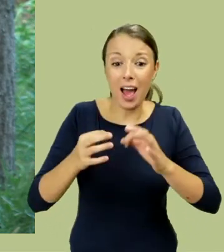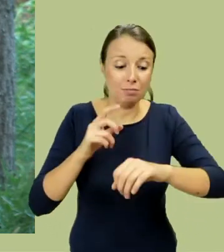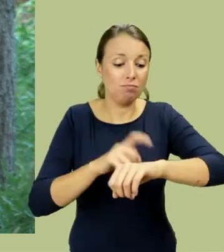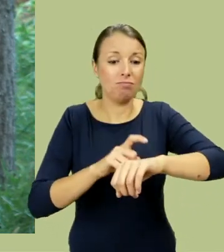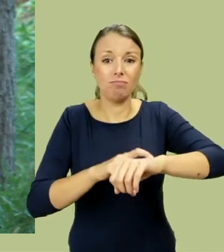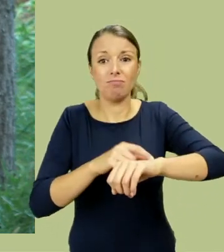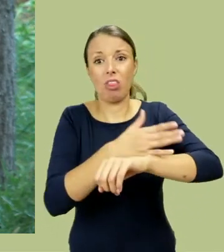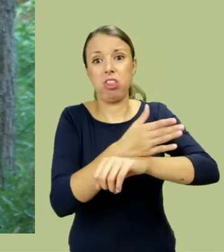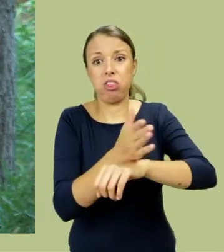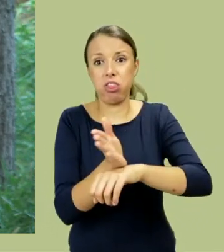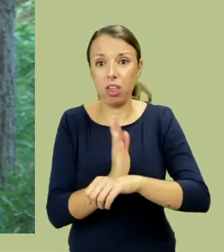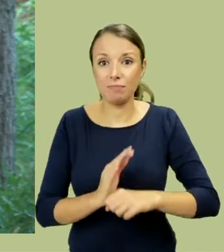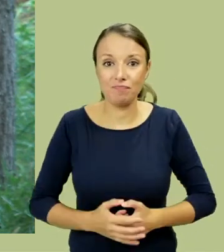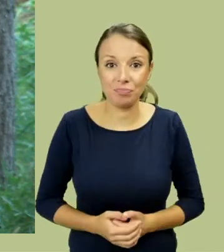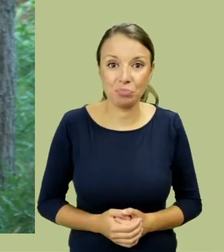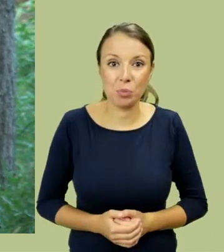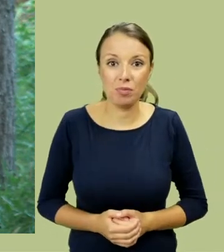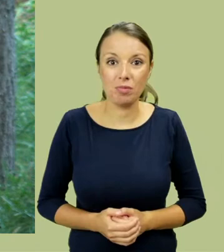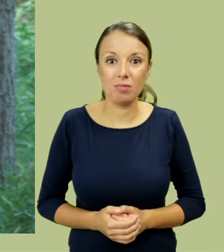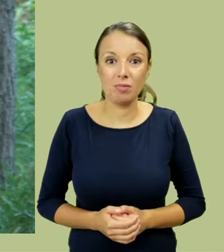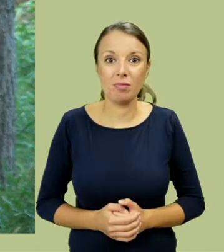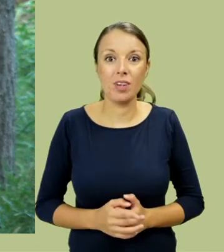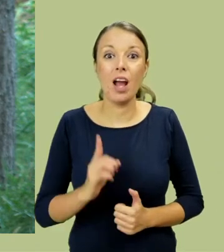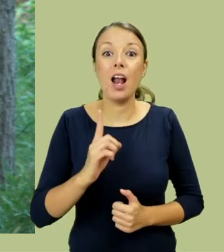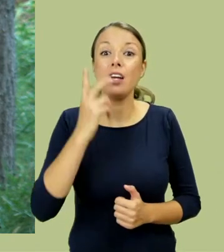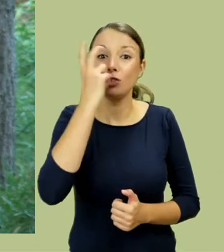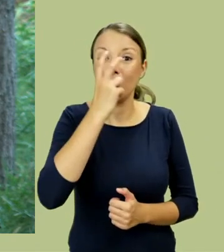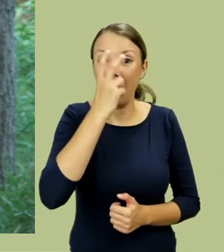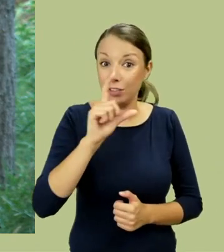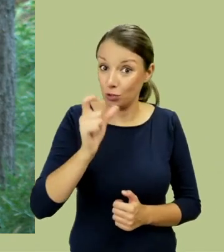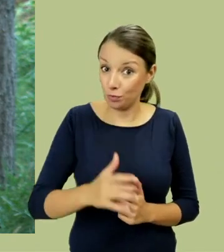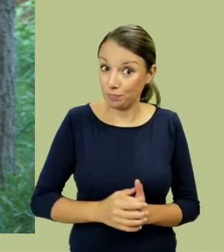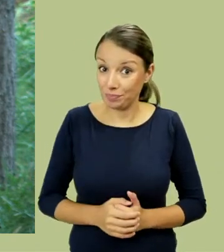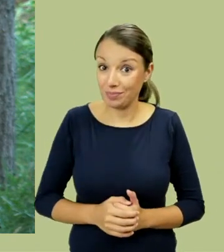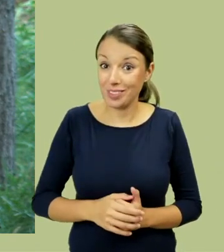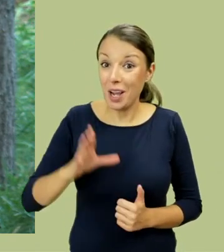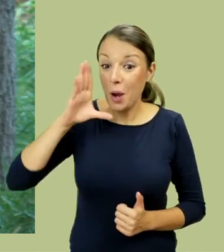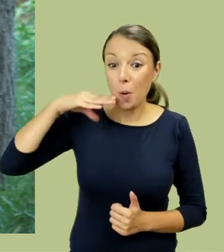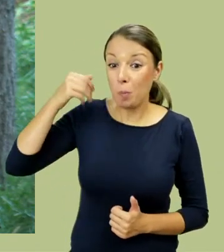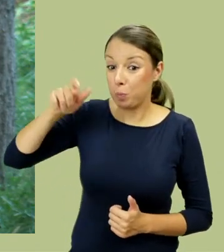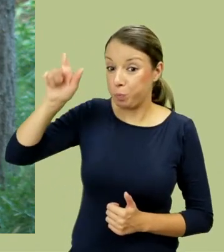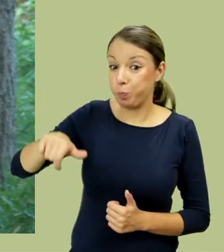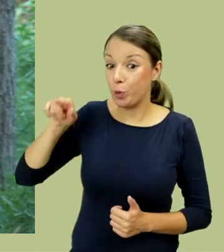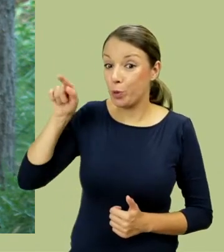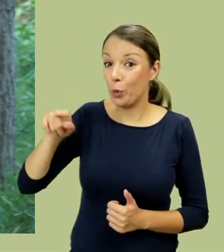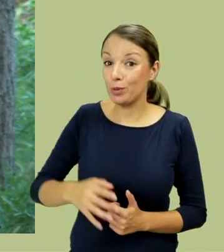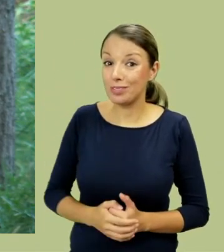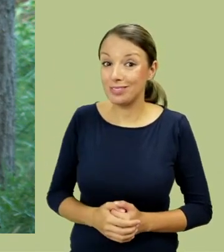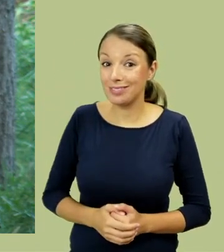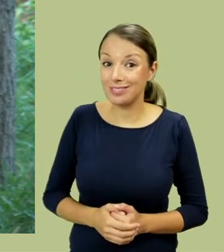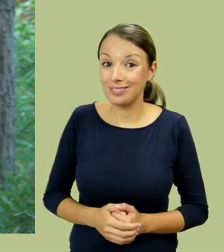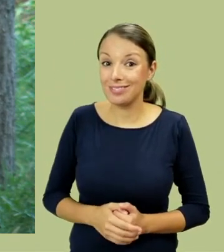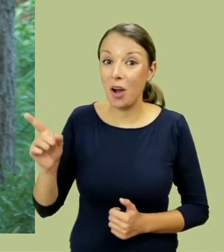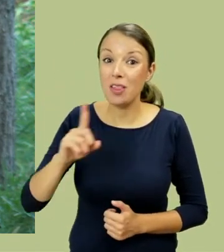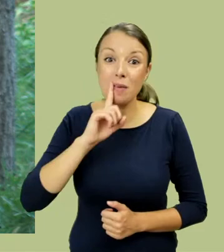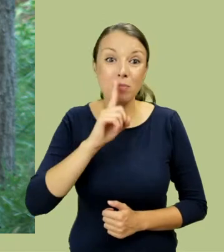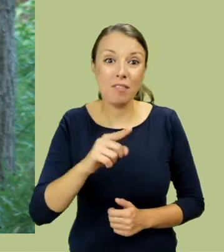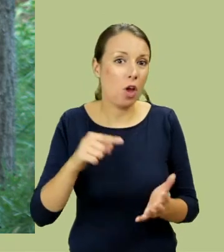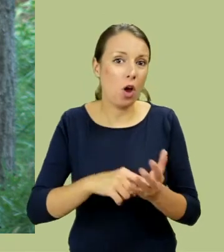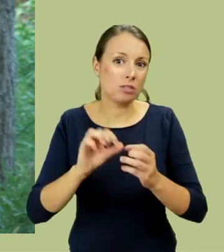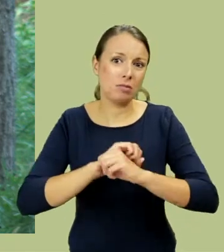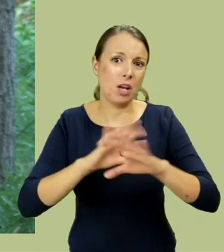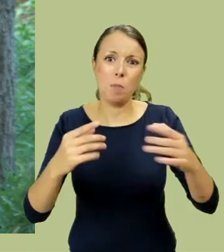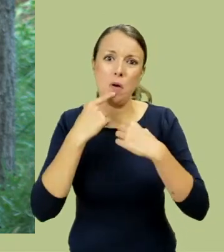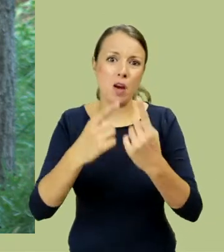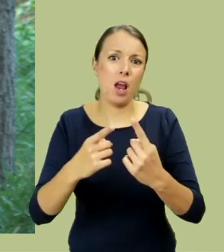i ciekawe było to, że Piłsudski tak naprawdę jawnie mówił, że nie chce puścić